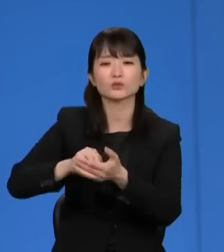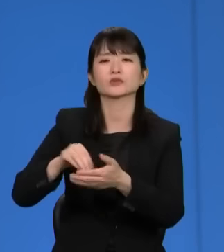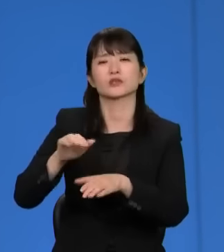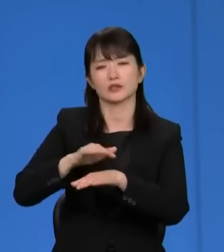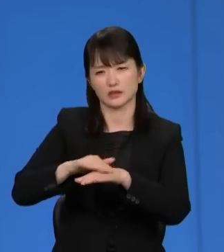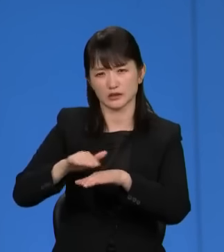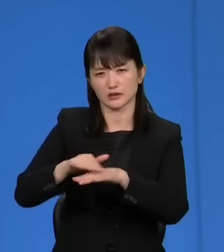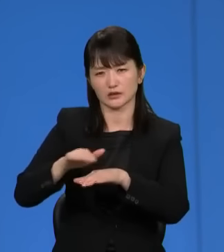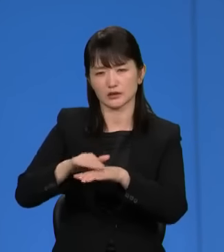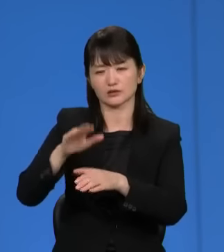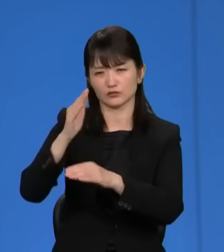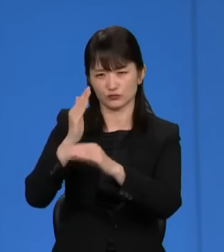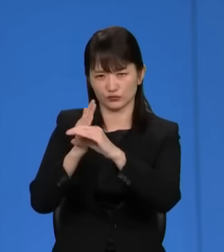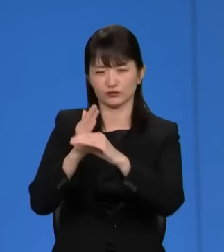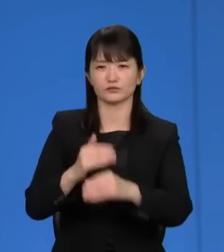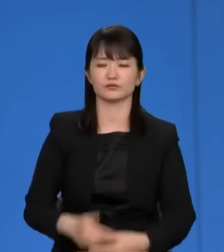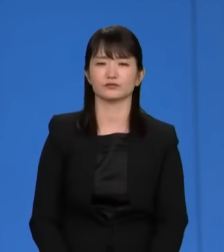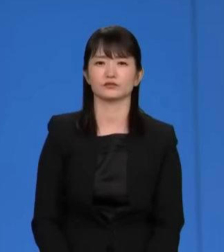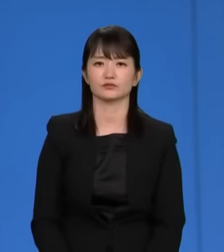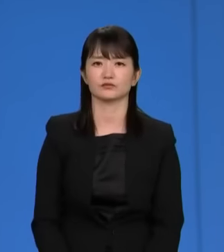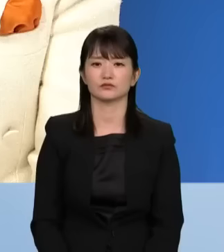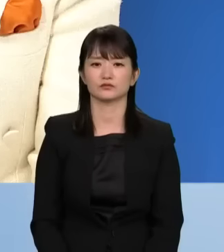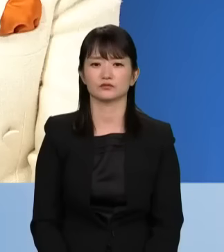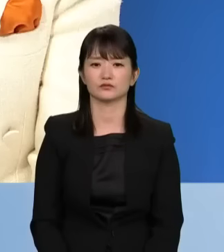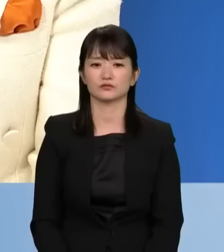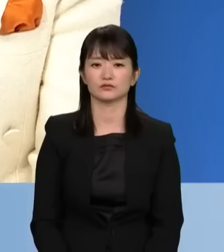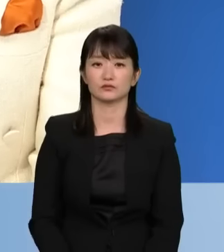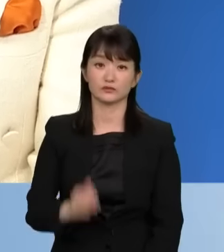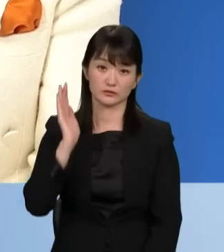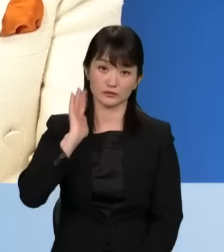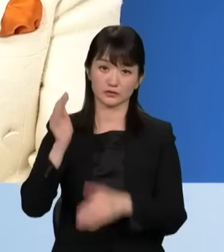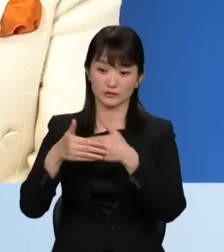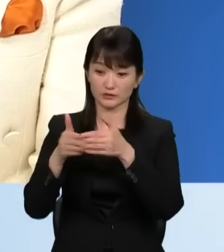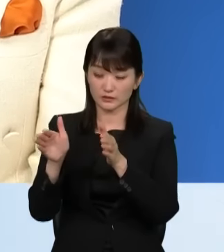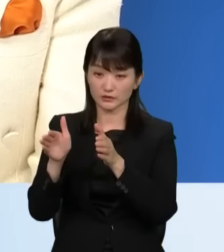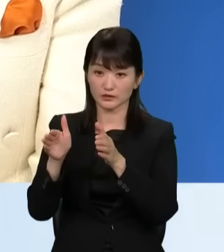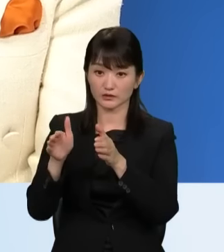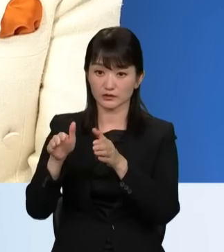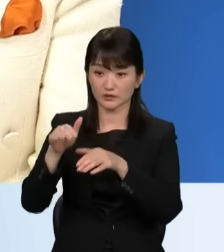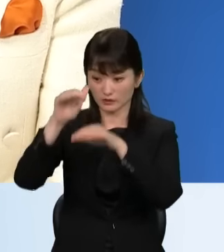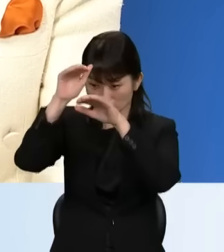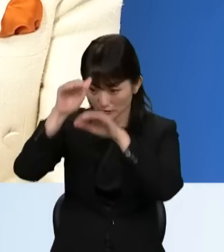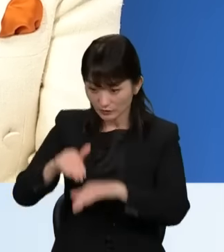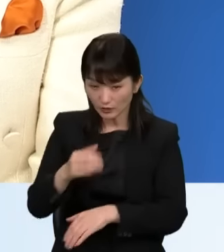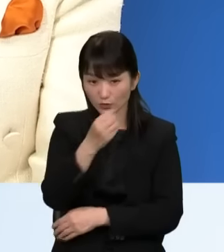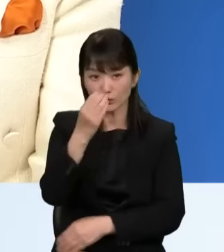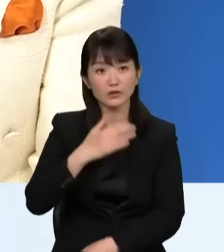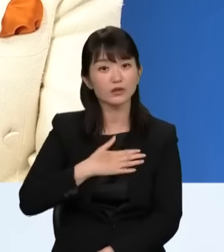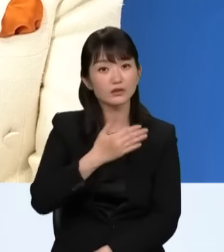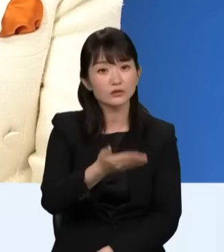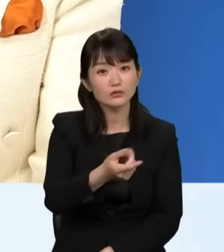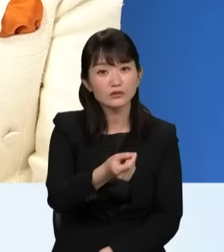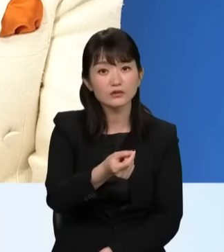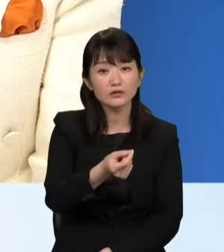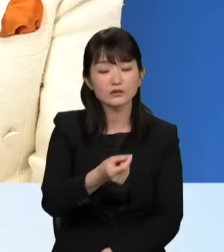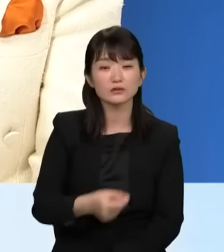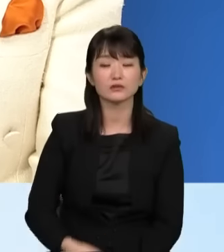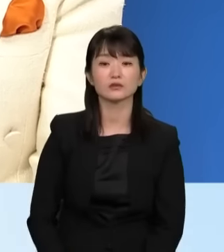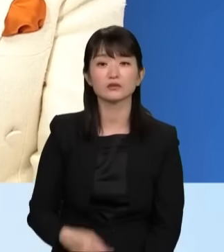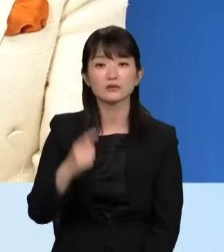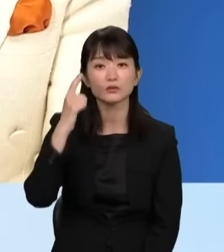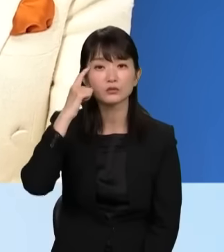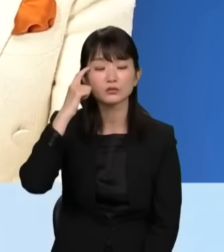드리고 싶습니다이 사실 자체를 또 대통령 실에서 언론에 알린 거 같다 뭐 이런 얘기도 하셨는데 왜